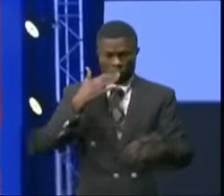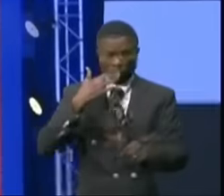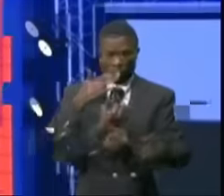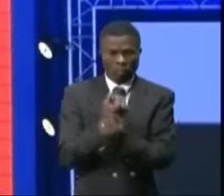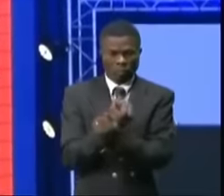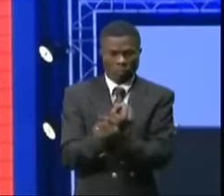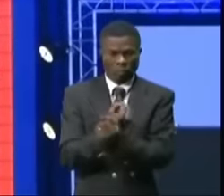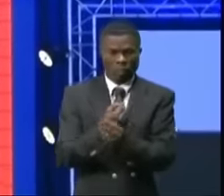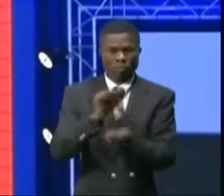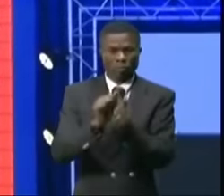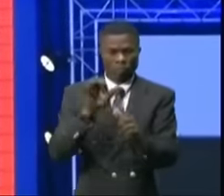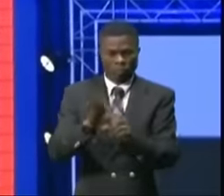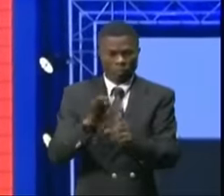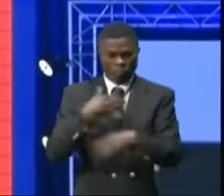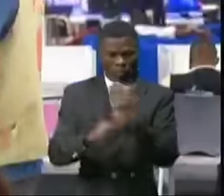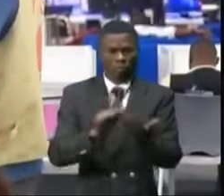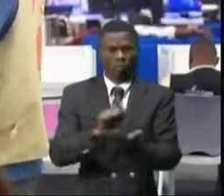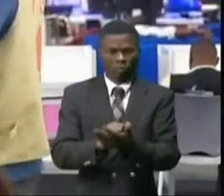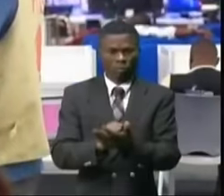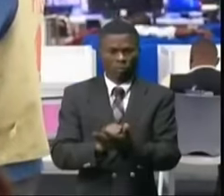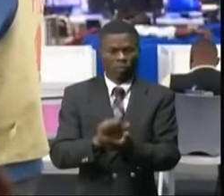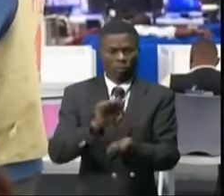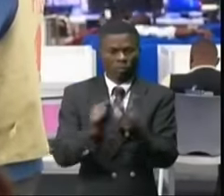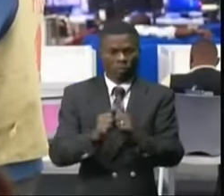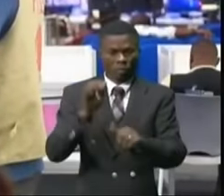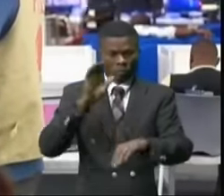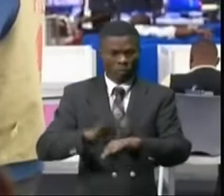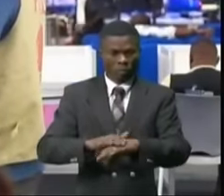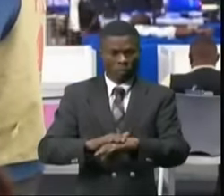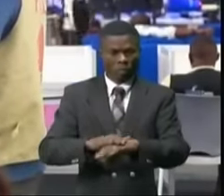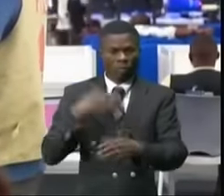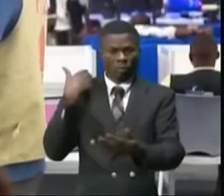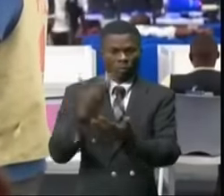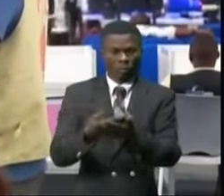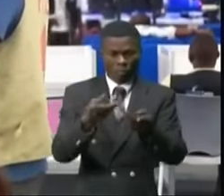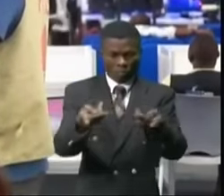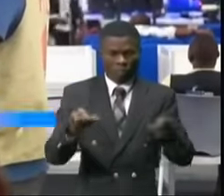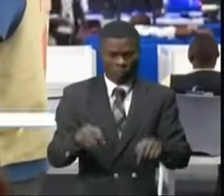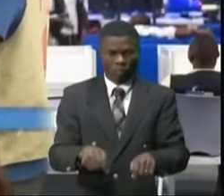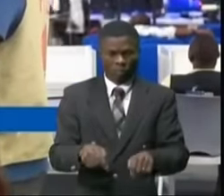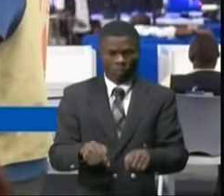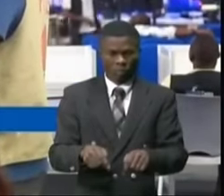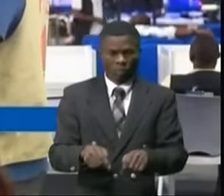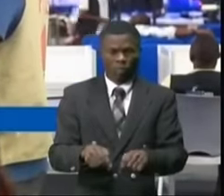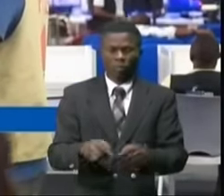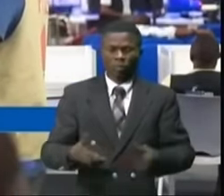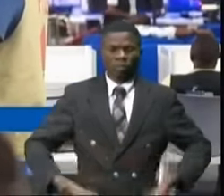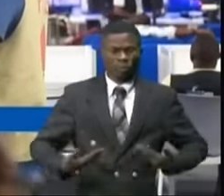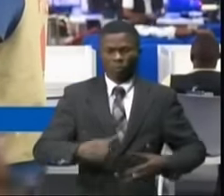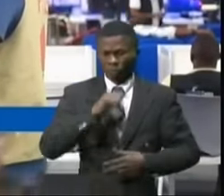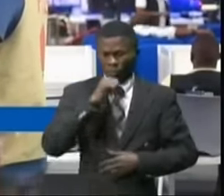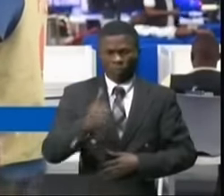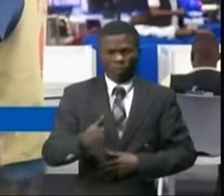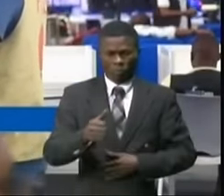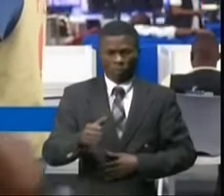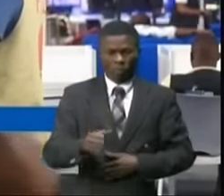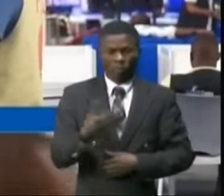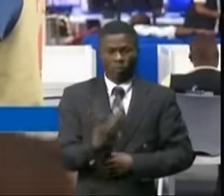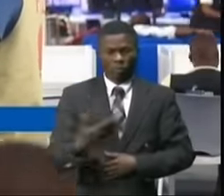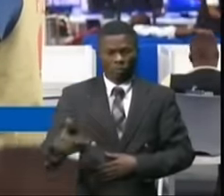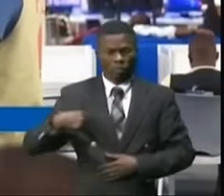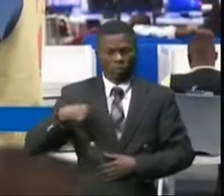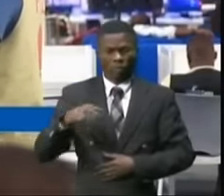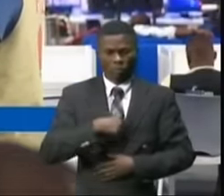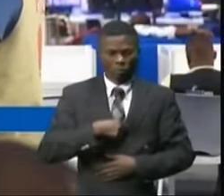l'intégrité du processus et nous le faisons. Ce qui arrive au niveau du terrain, c'est très déplorable, mais c'est quelque chose que nous devons